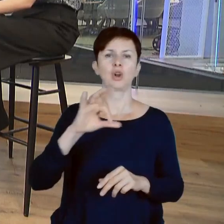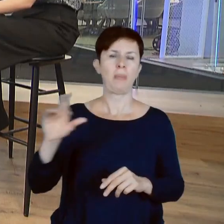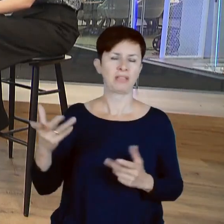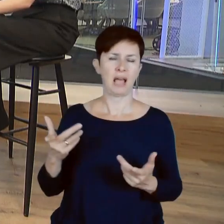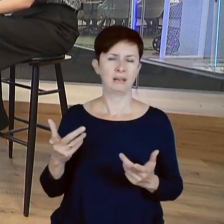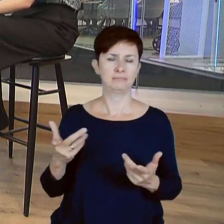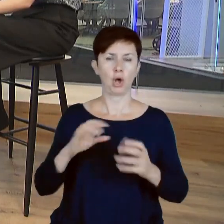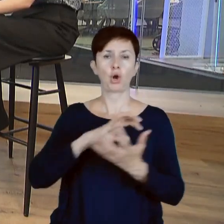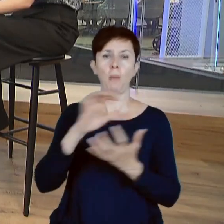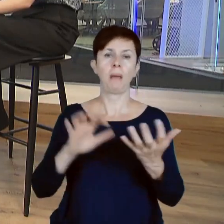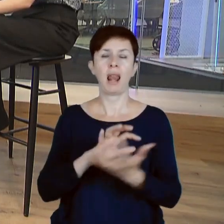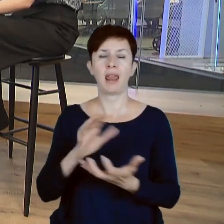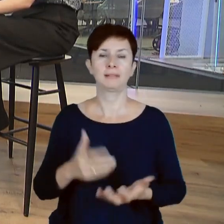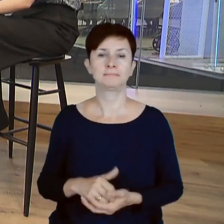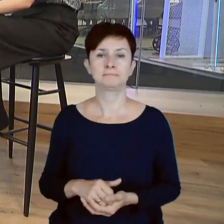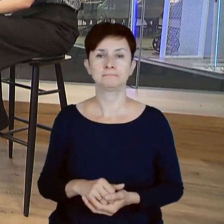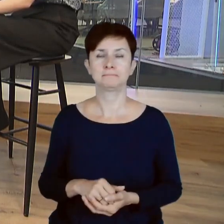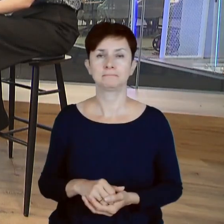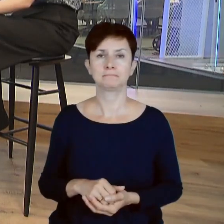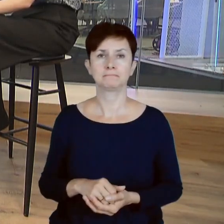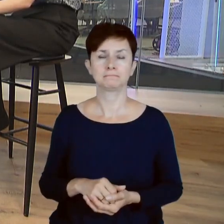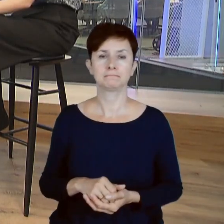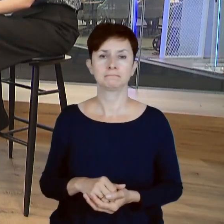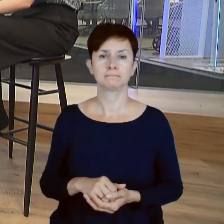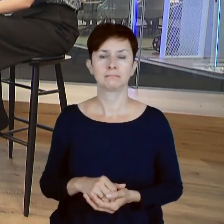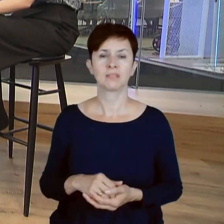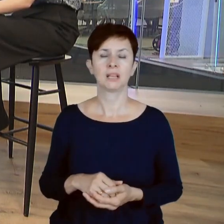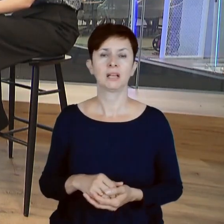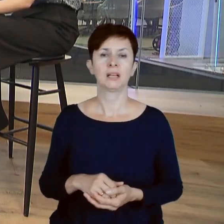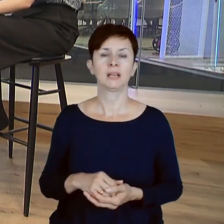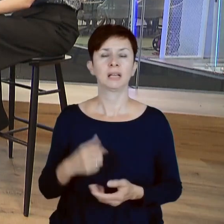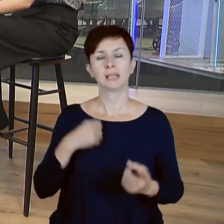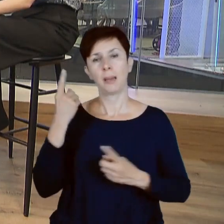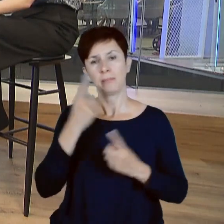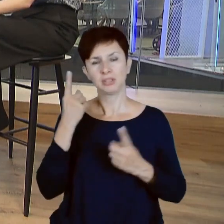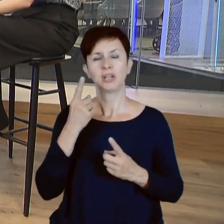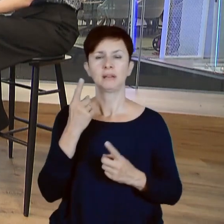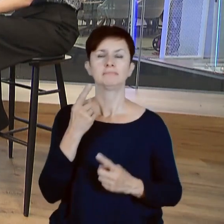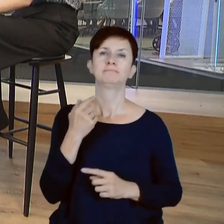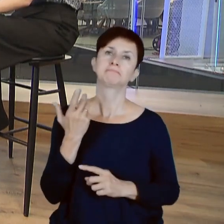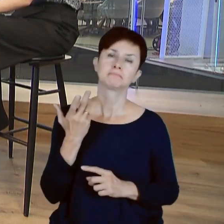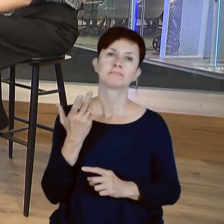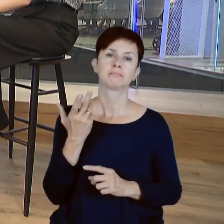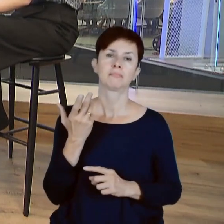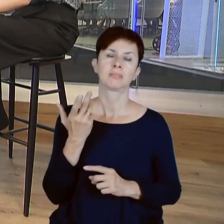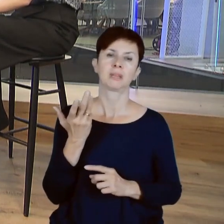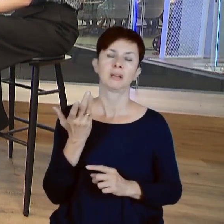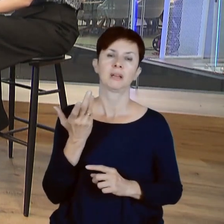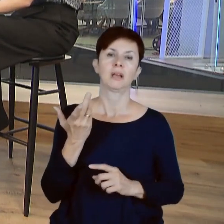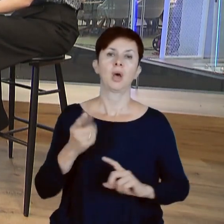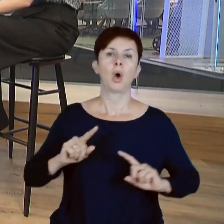całe wydarzenie też duże jest w organizacjach. Myślę, że fajnie jest myśleć organizacji jako takiej przestrzeni, gdzie